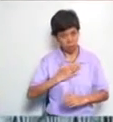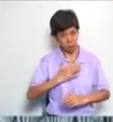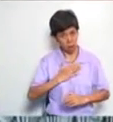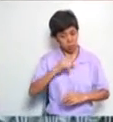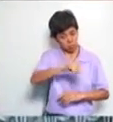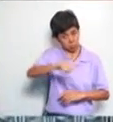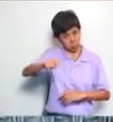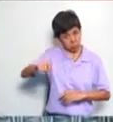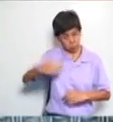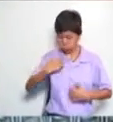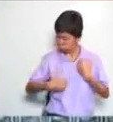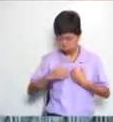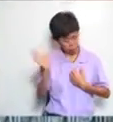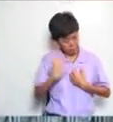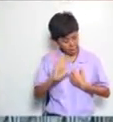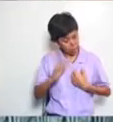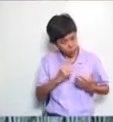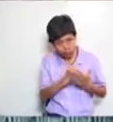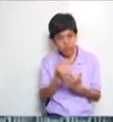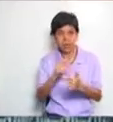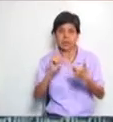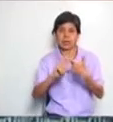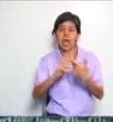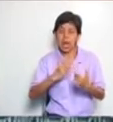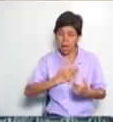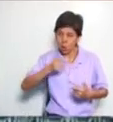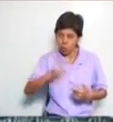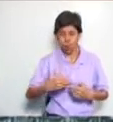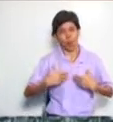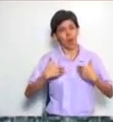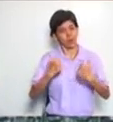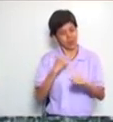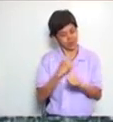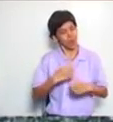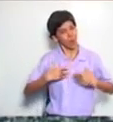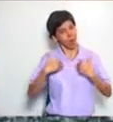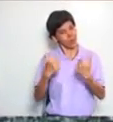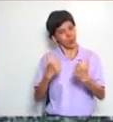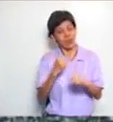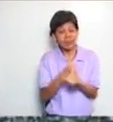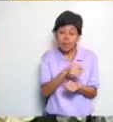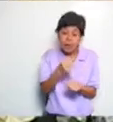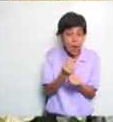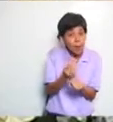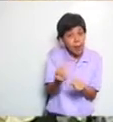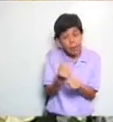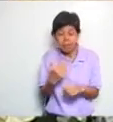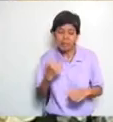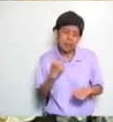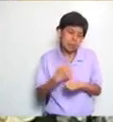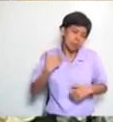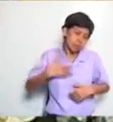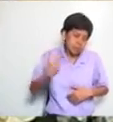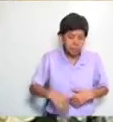นเองแล้ผู้อืน เสือนรอดแล้วคุจะตองมความสุข ในส่ทคุทำใครทำอะไรอยู่แลวทำไปทุกOOK